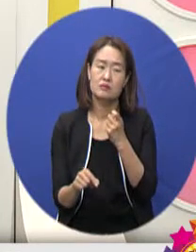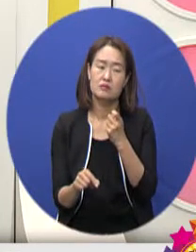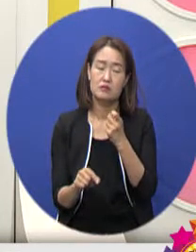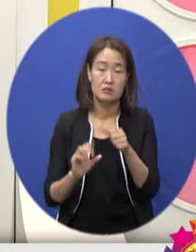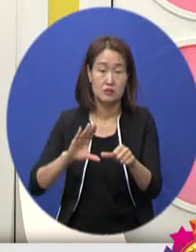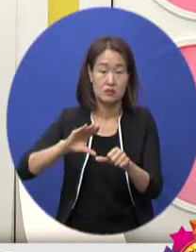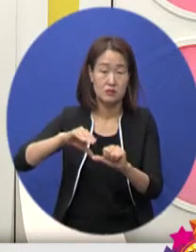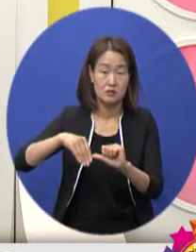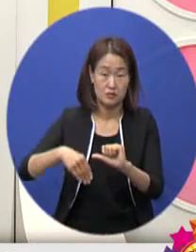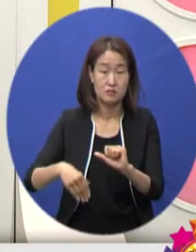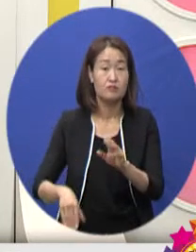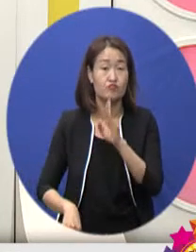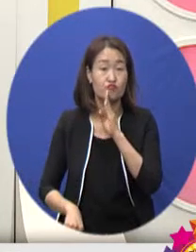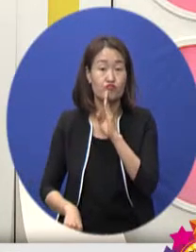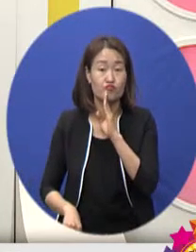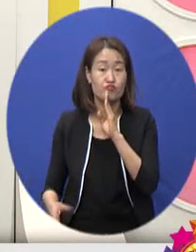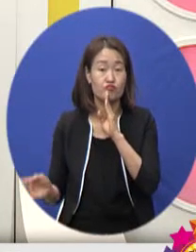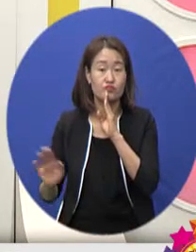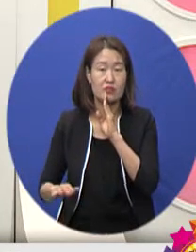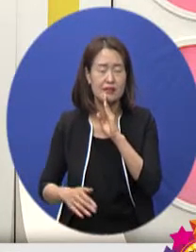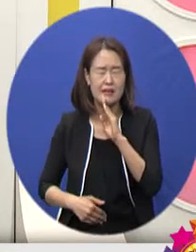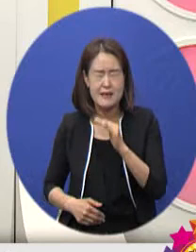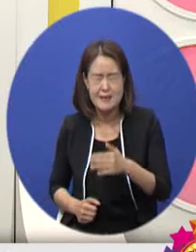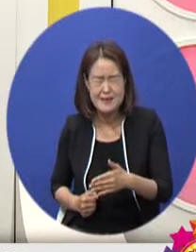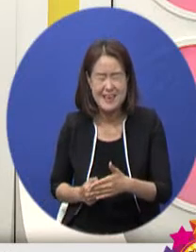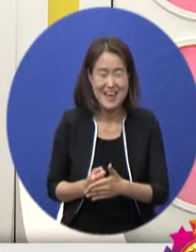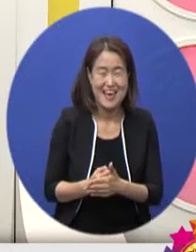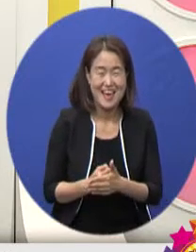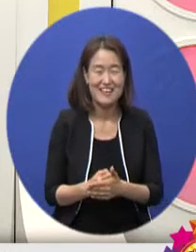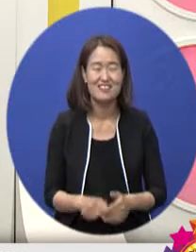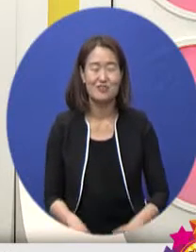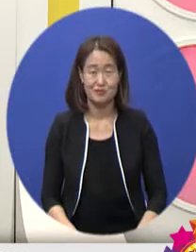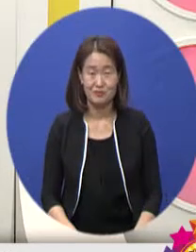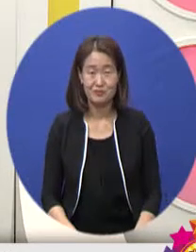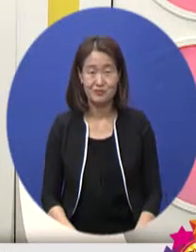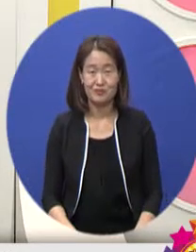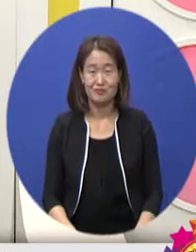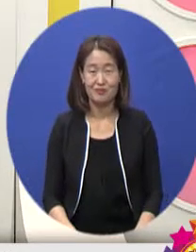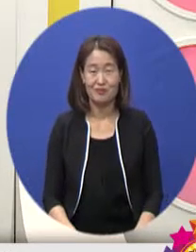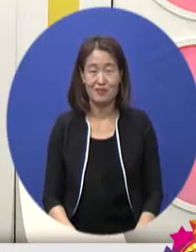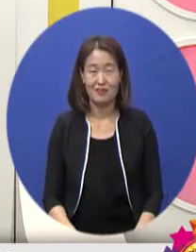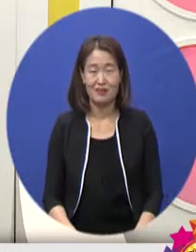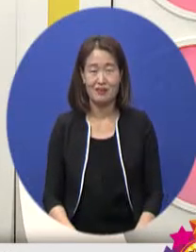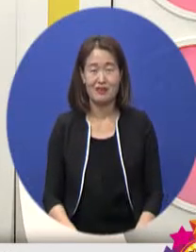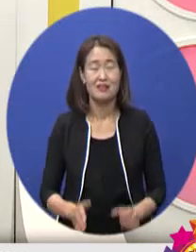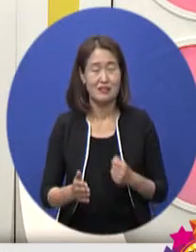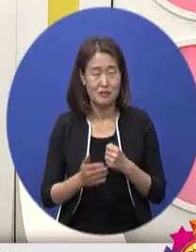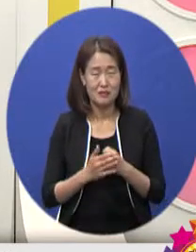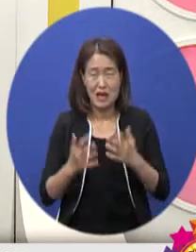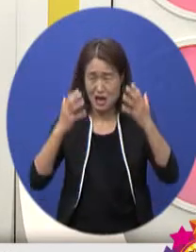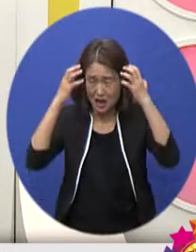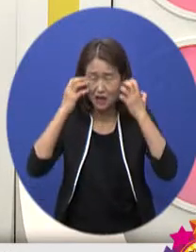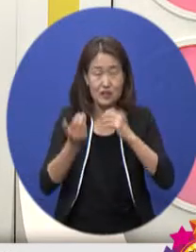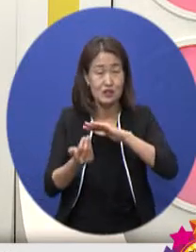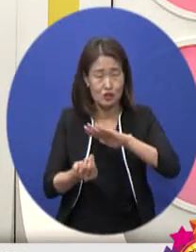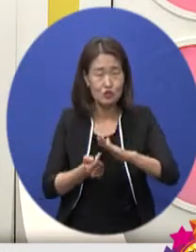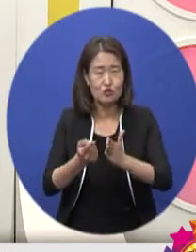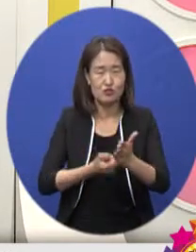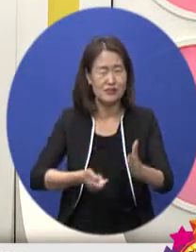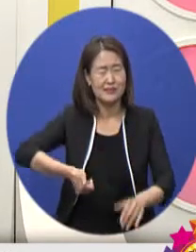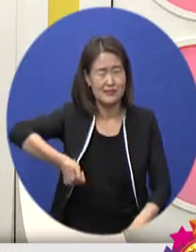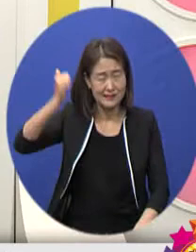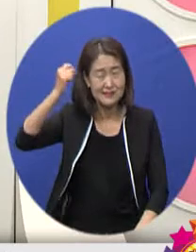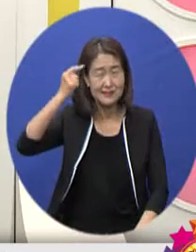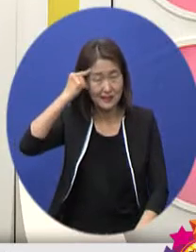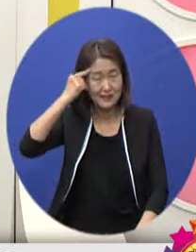찍은 건데 제가 이제 마음을 다잡고 이제 아유, 아 그래도 덮기 전에 아이고. 해야 되겠다 해가지고